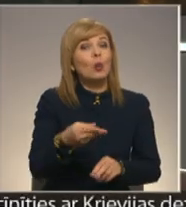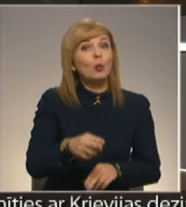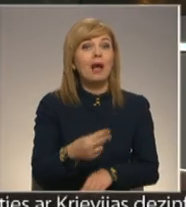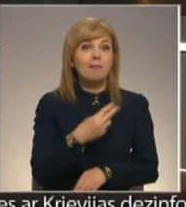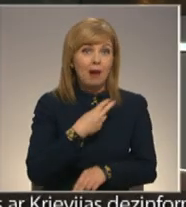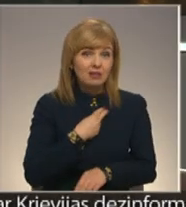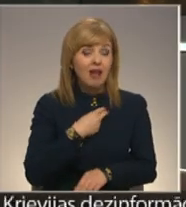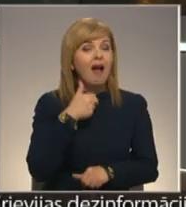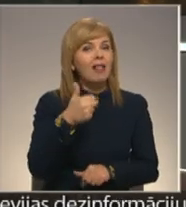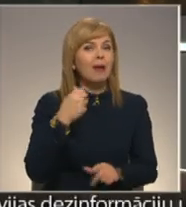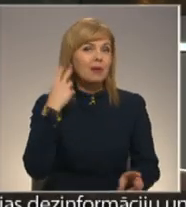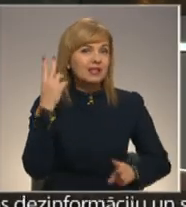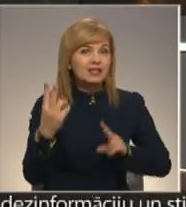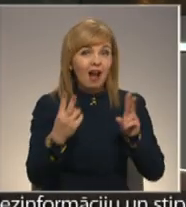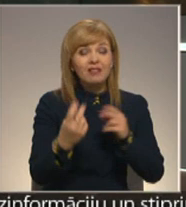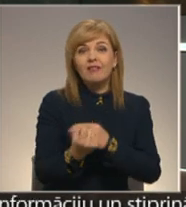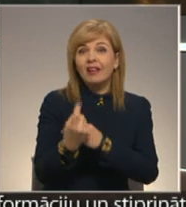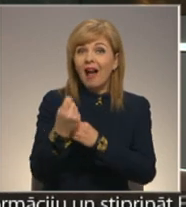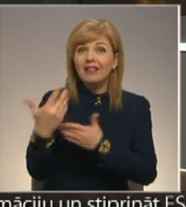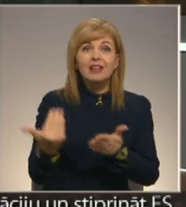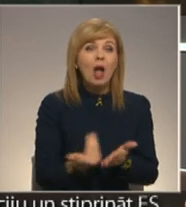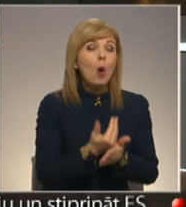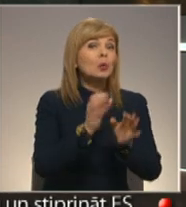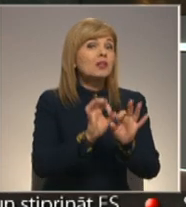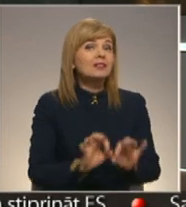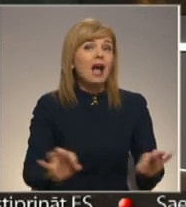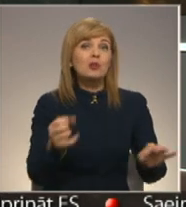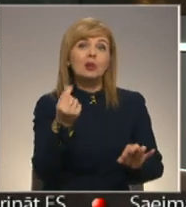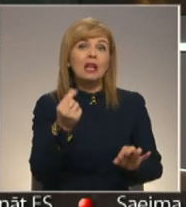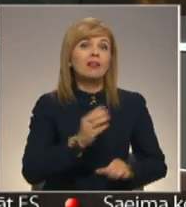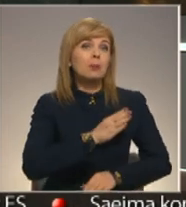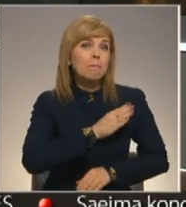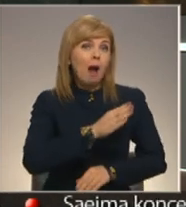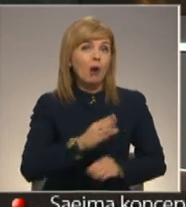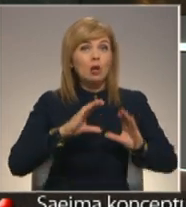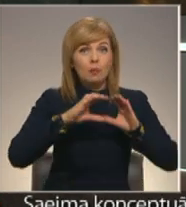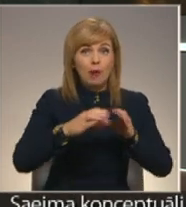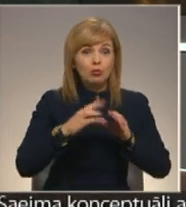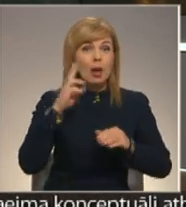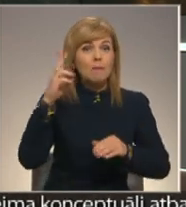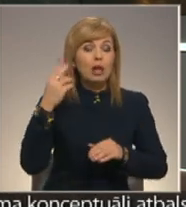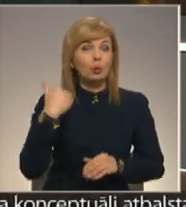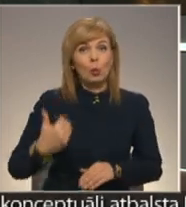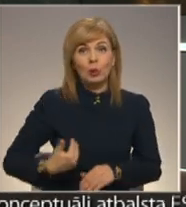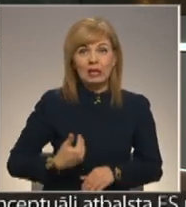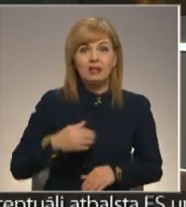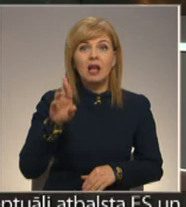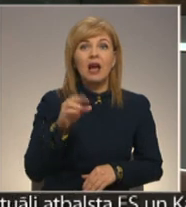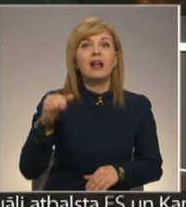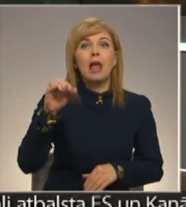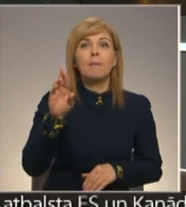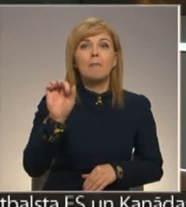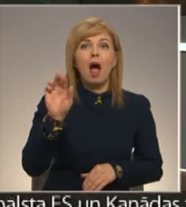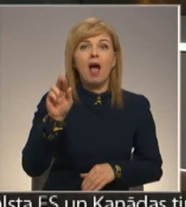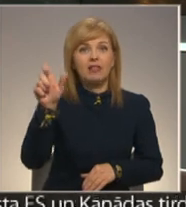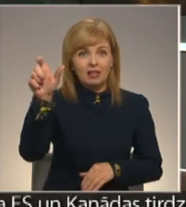Laba skaņa var radīt jaunu un skaistu niansēm bagātu pasauli. Par to pārliecināts kultīcnieks Artis Reimans. Bērnībā